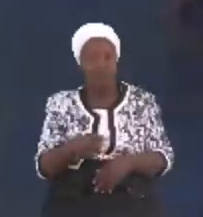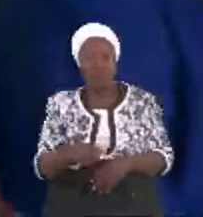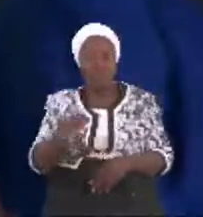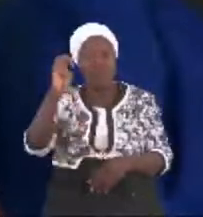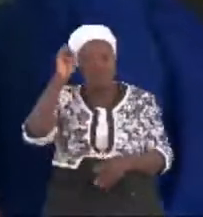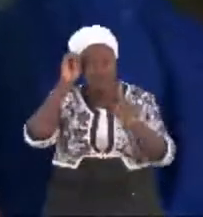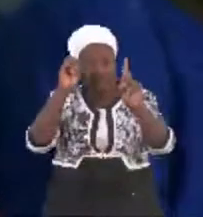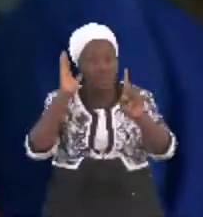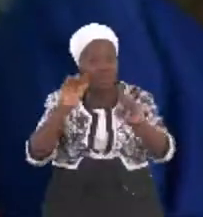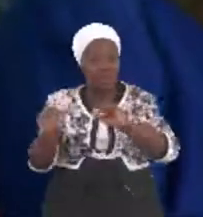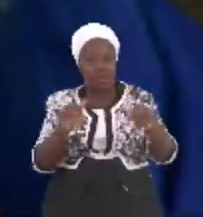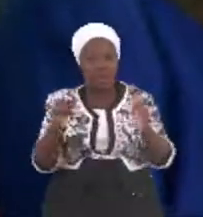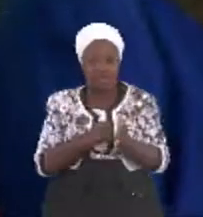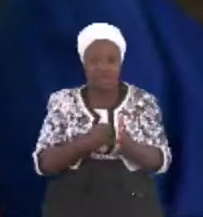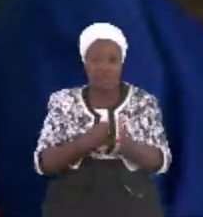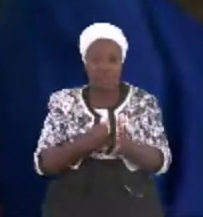fera.